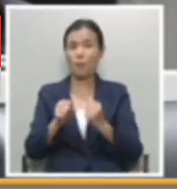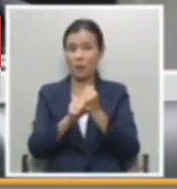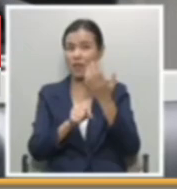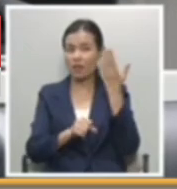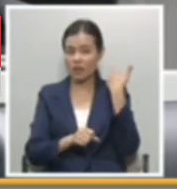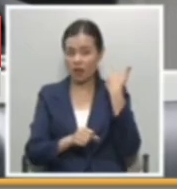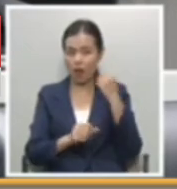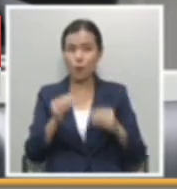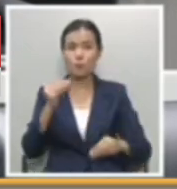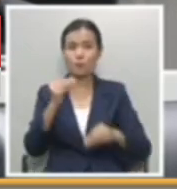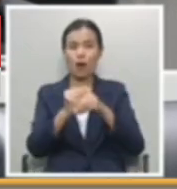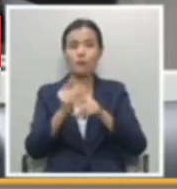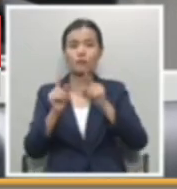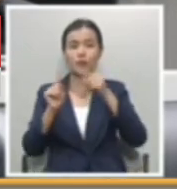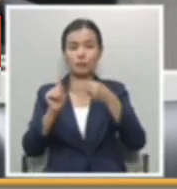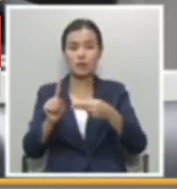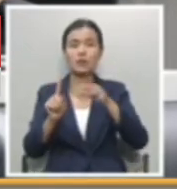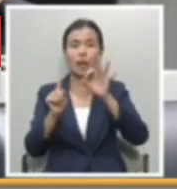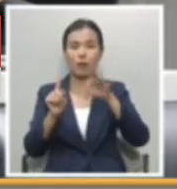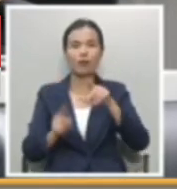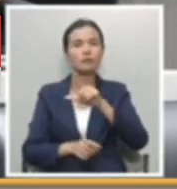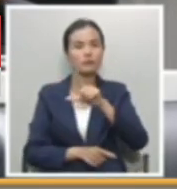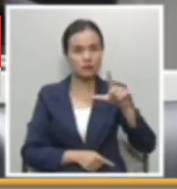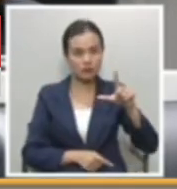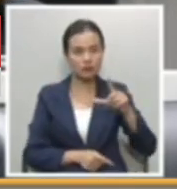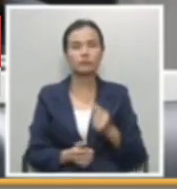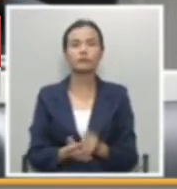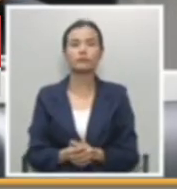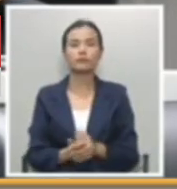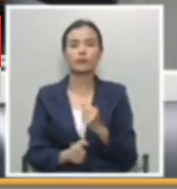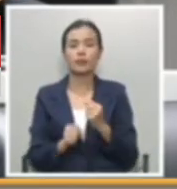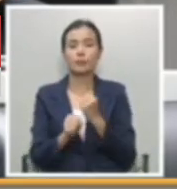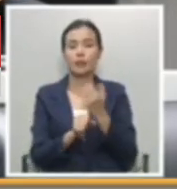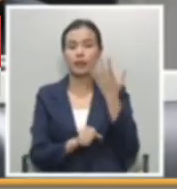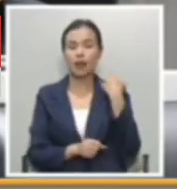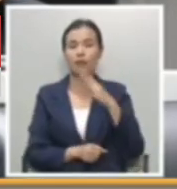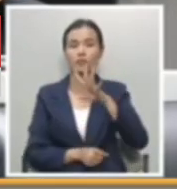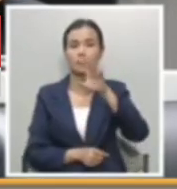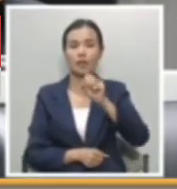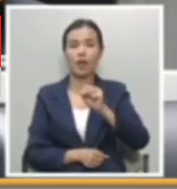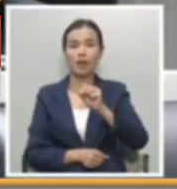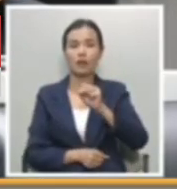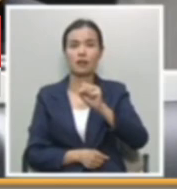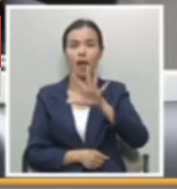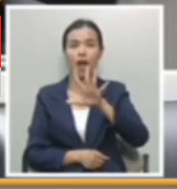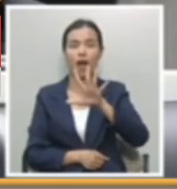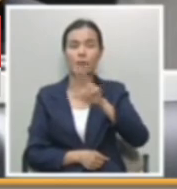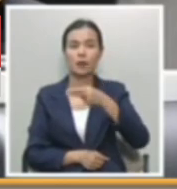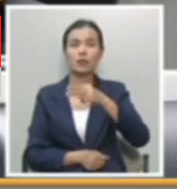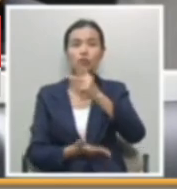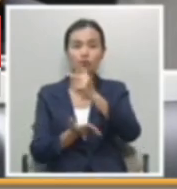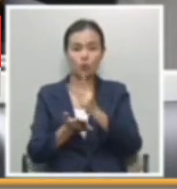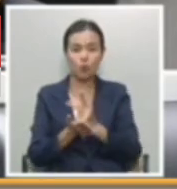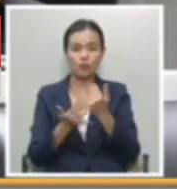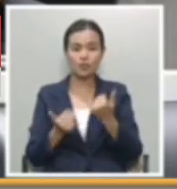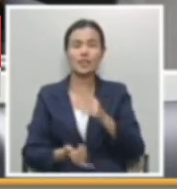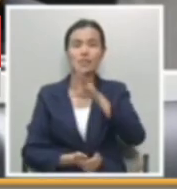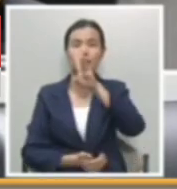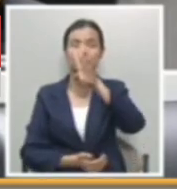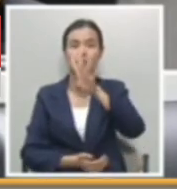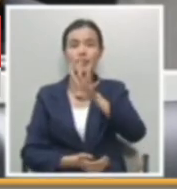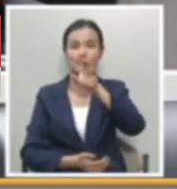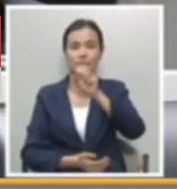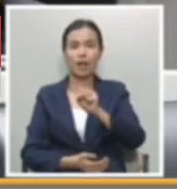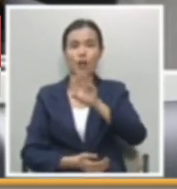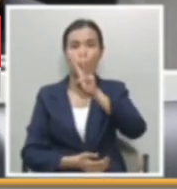เพียงแค่ 19,000 ล้านปีก่อนกู้ 450,000 ปีนี้จะกู้อีก 469,000